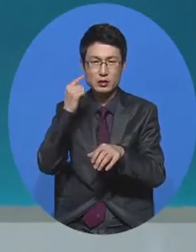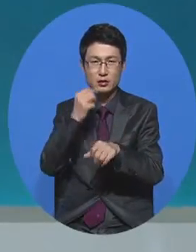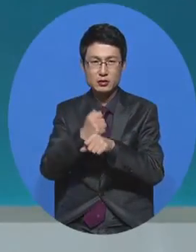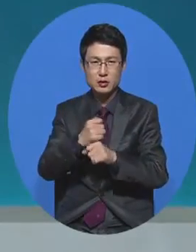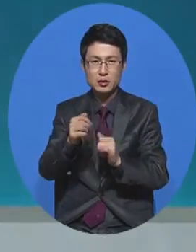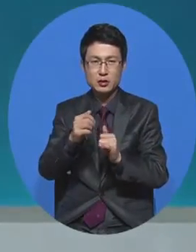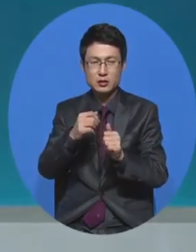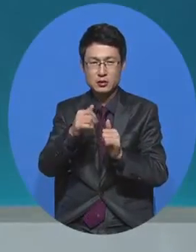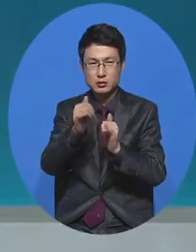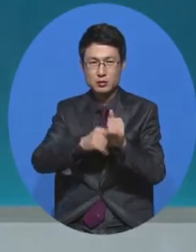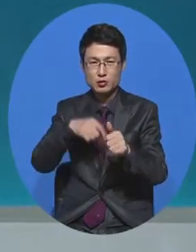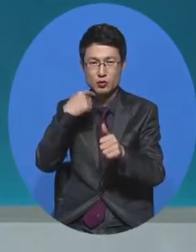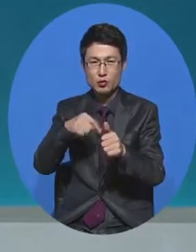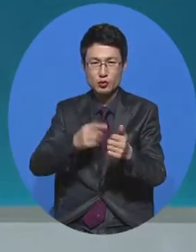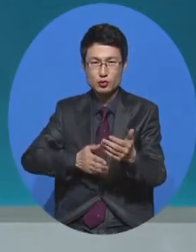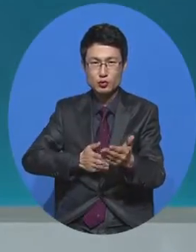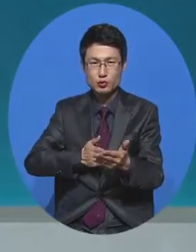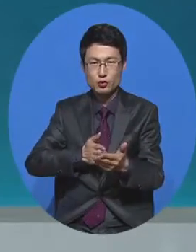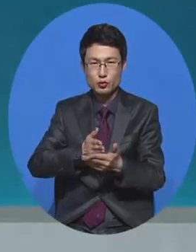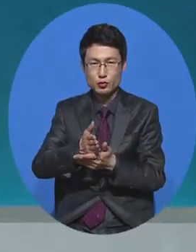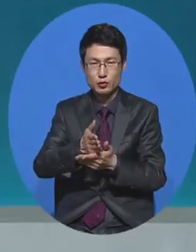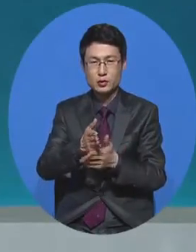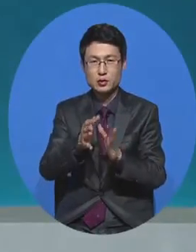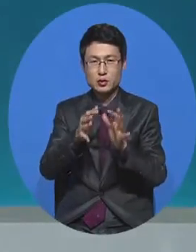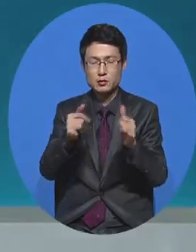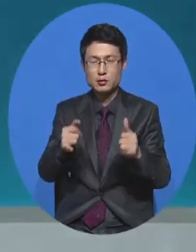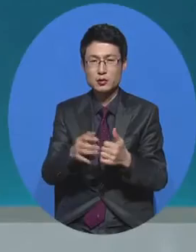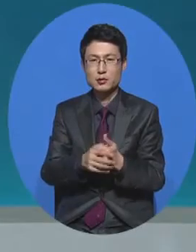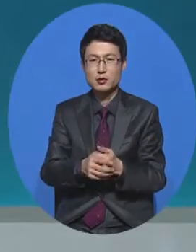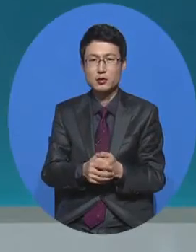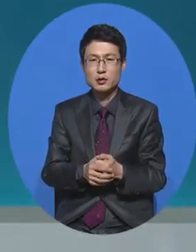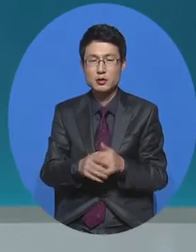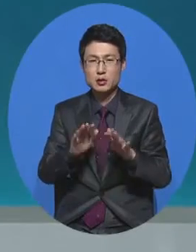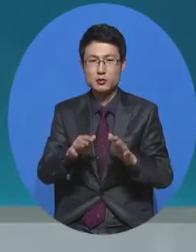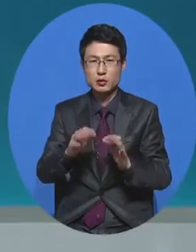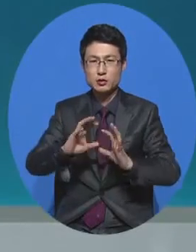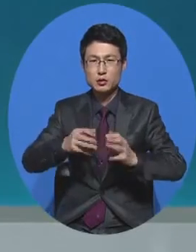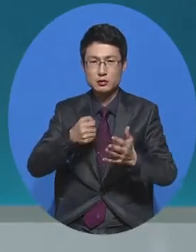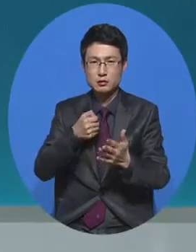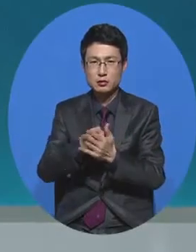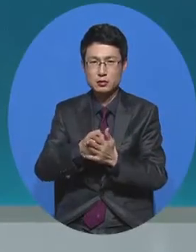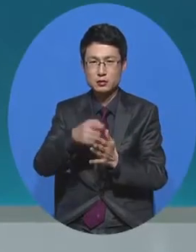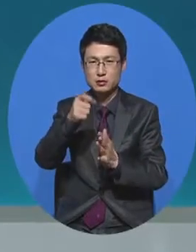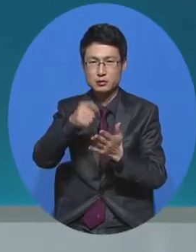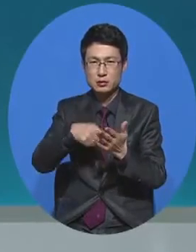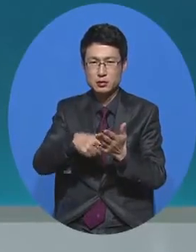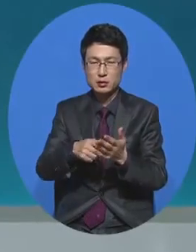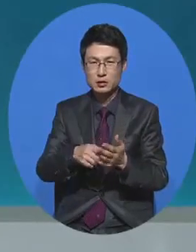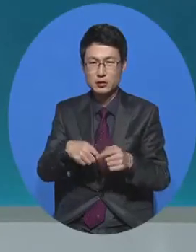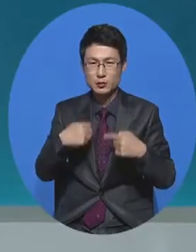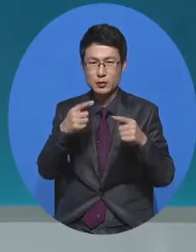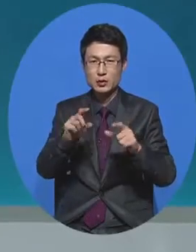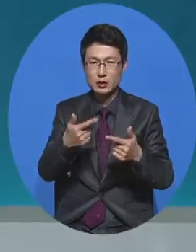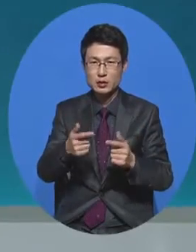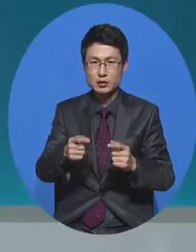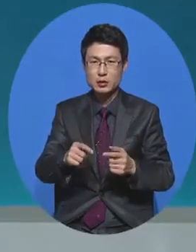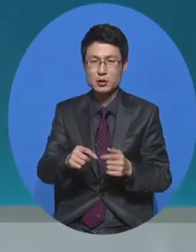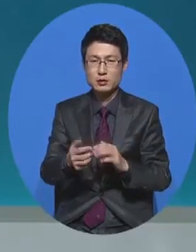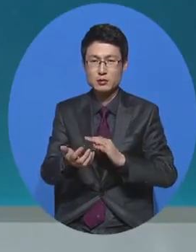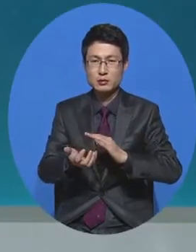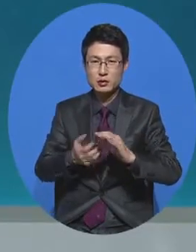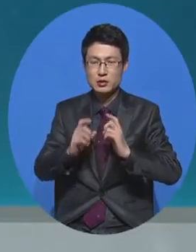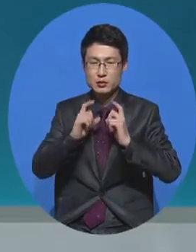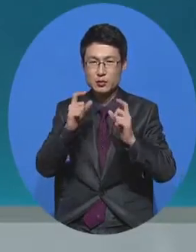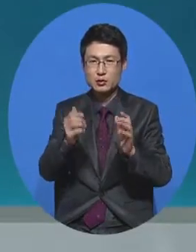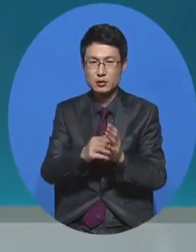역사교육을 전공하신 전문가들 께서 이번 국정 교과서 집필을 참여하지 않겠다 라고 유선을 해왔습니다 추천